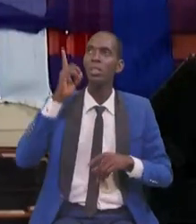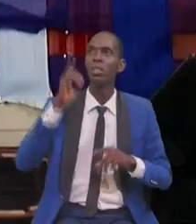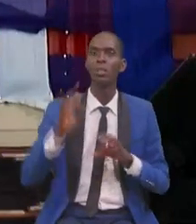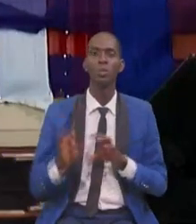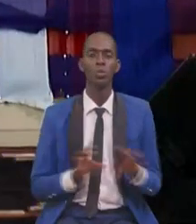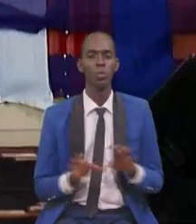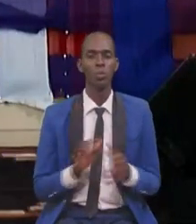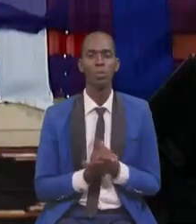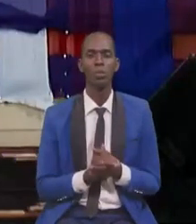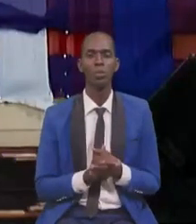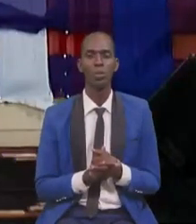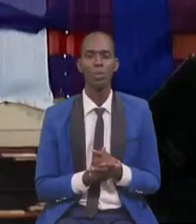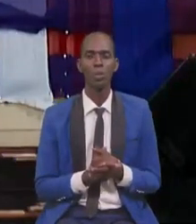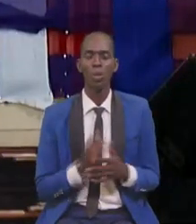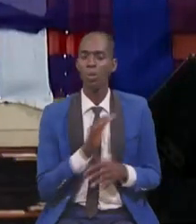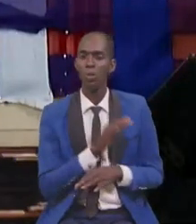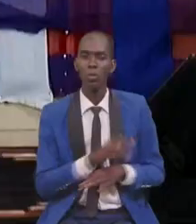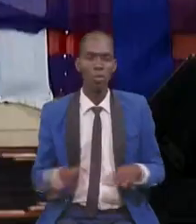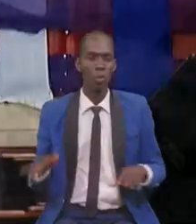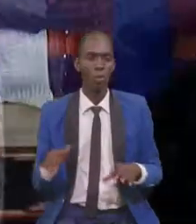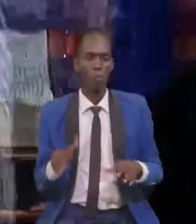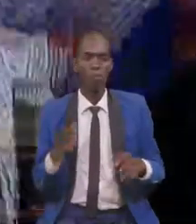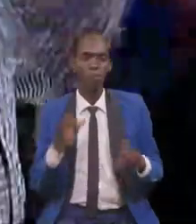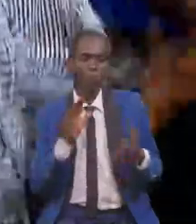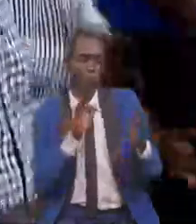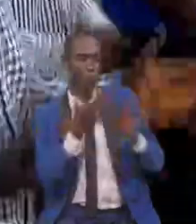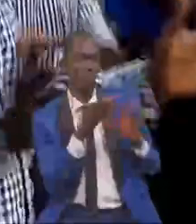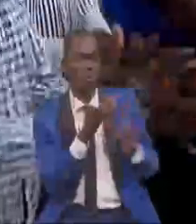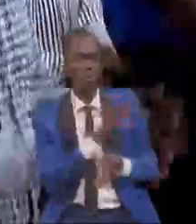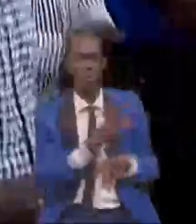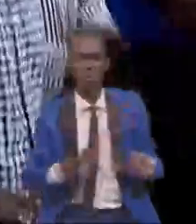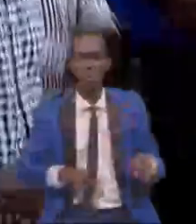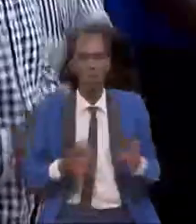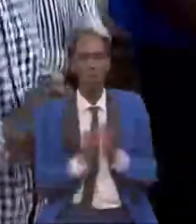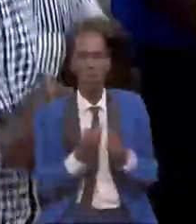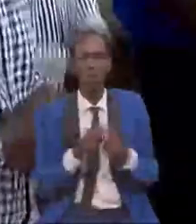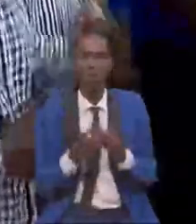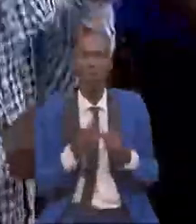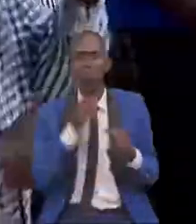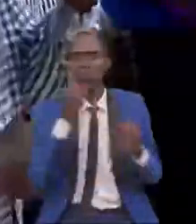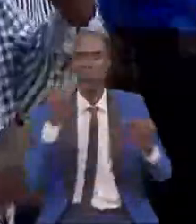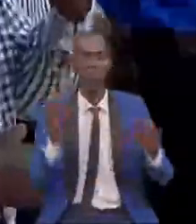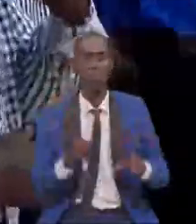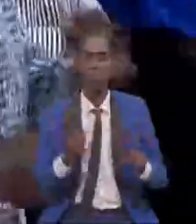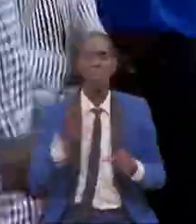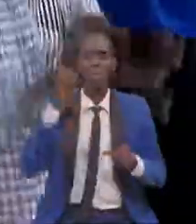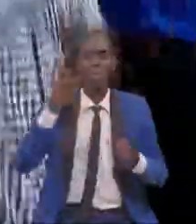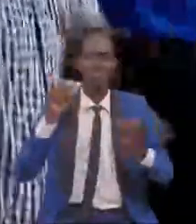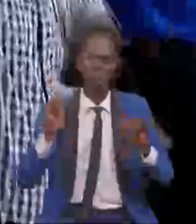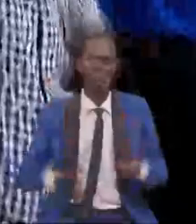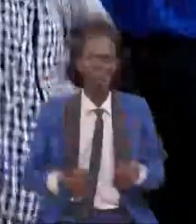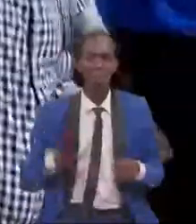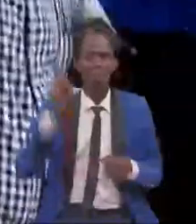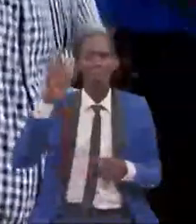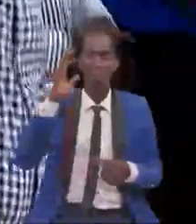pas faire? Faut pas accuser Christ d'impossibilité. Il peut le faire. Il va le